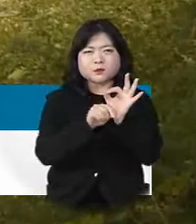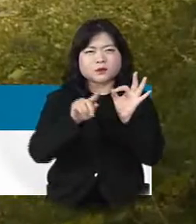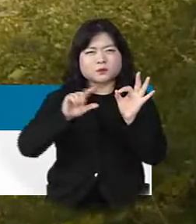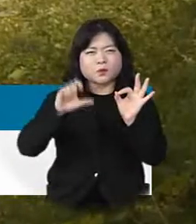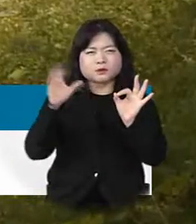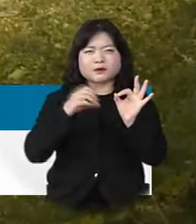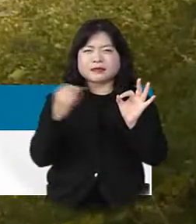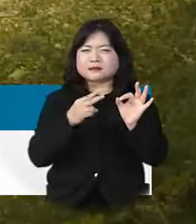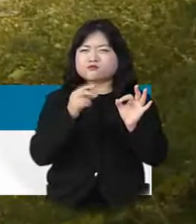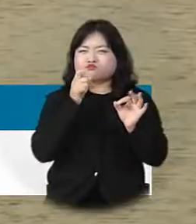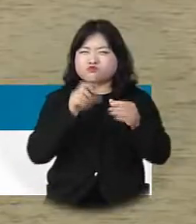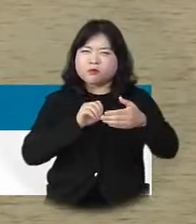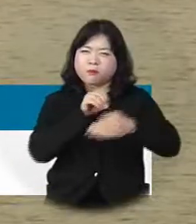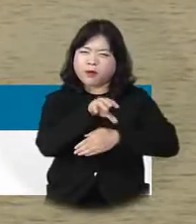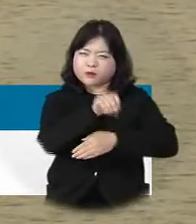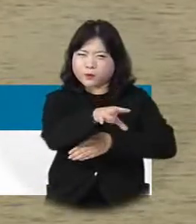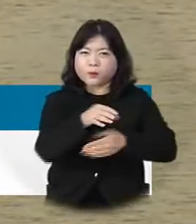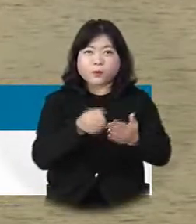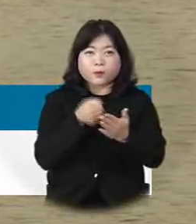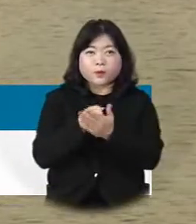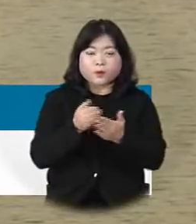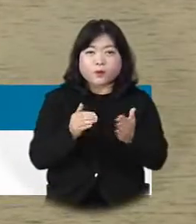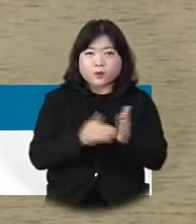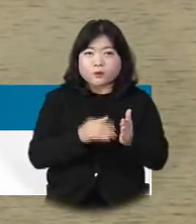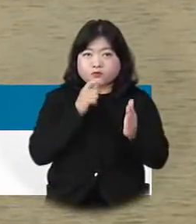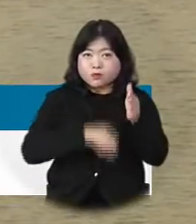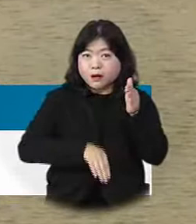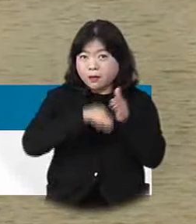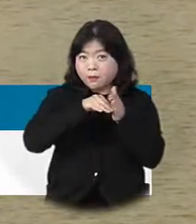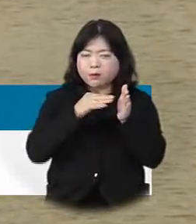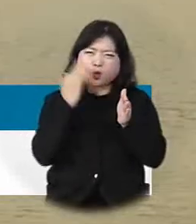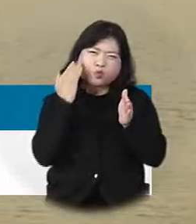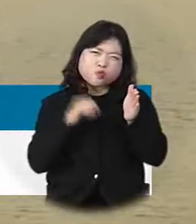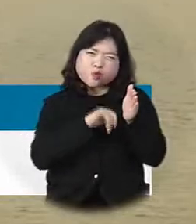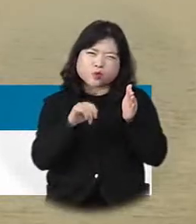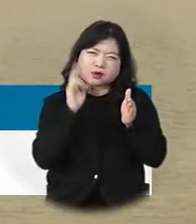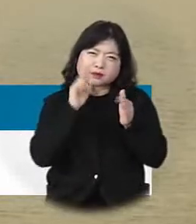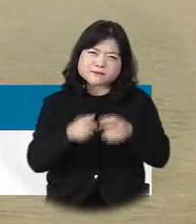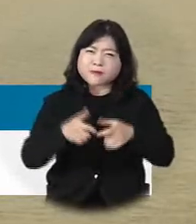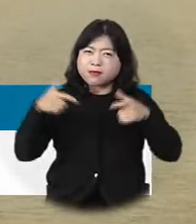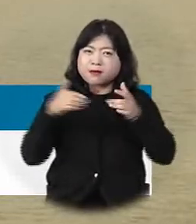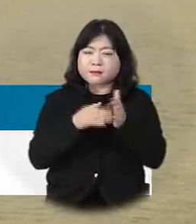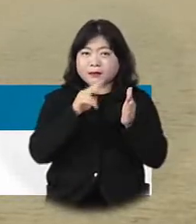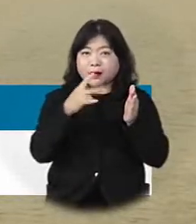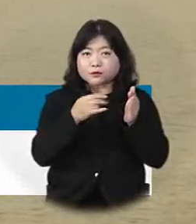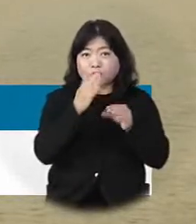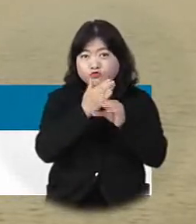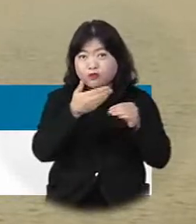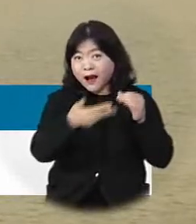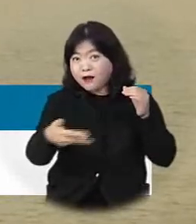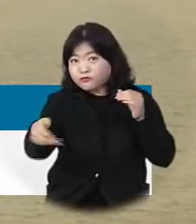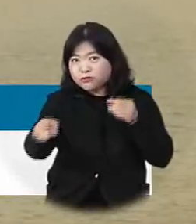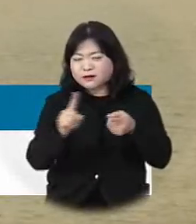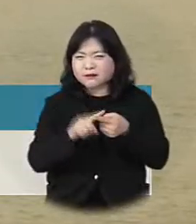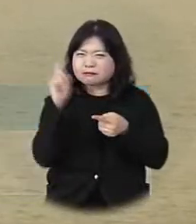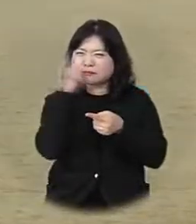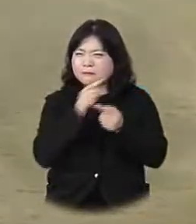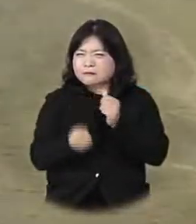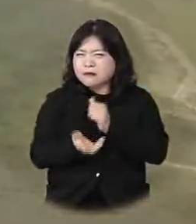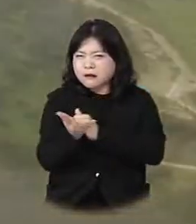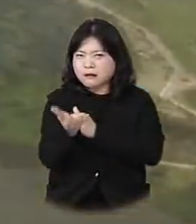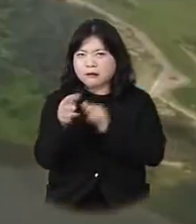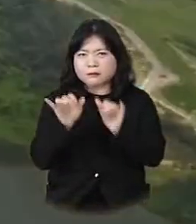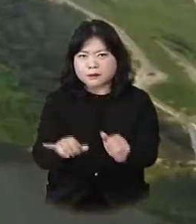다시 물을 빼기로 했습니다. 물을 계속 담아두면 녹조가 심해져 낙동강 중하류 수질에 악영향을 미친다는 게